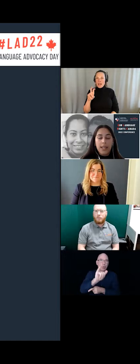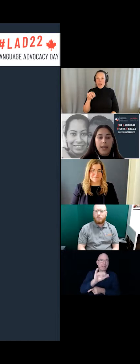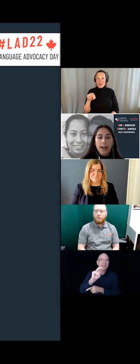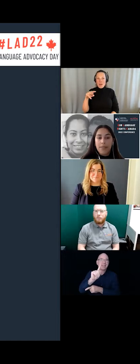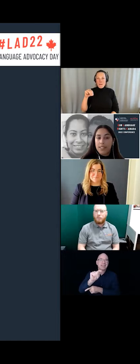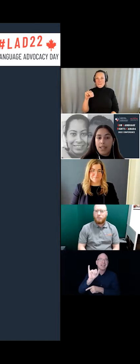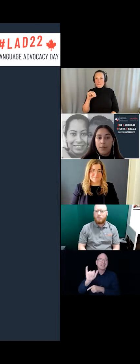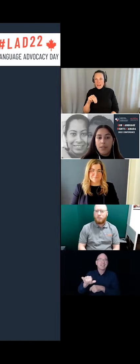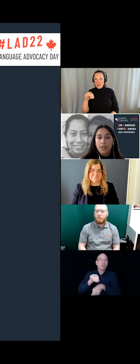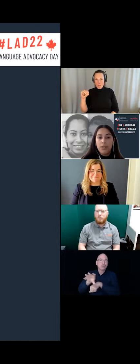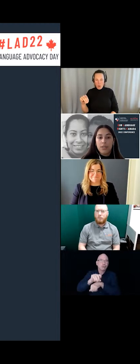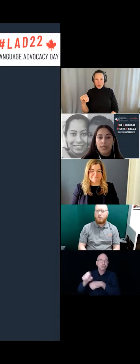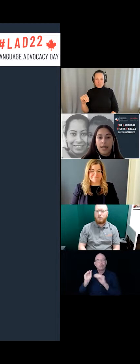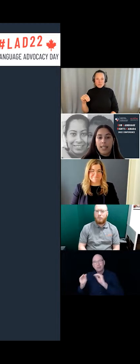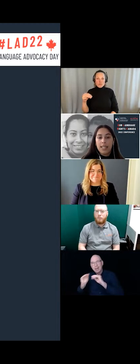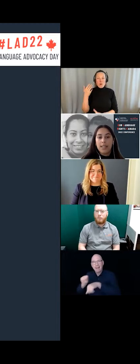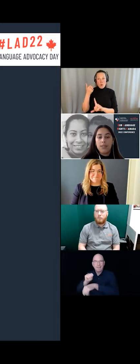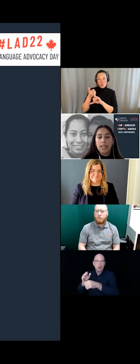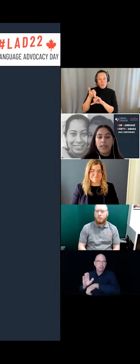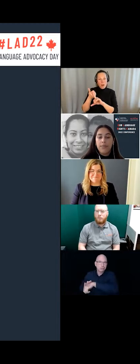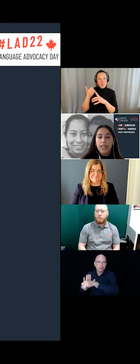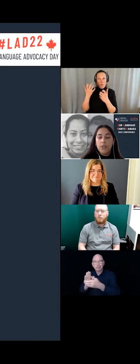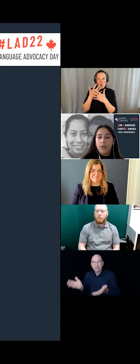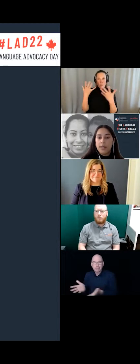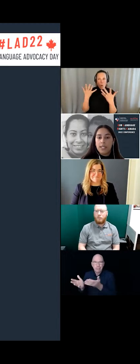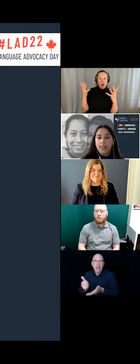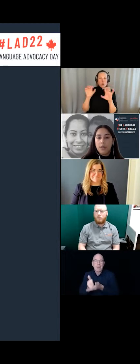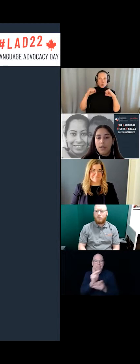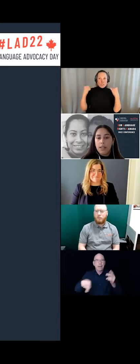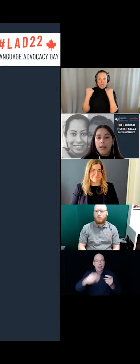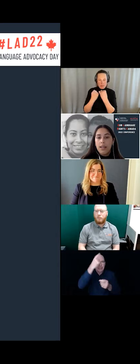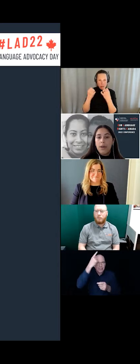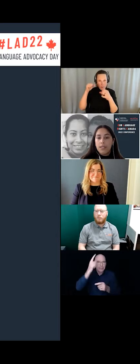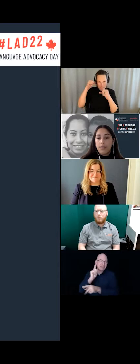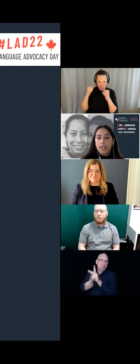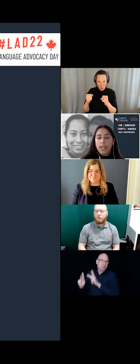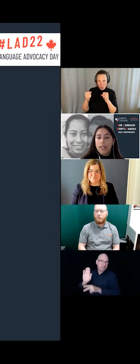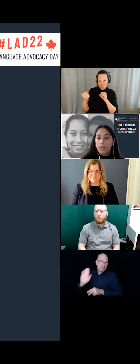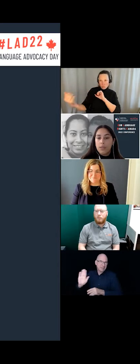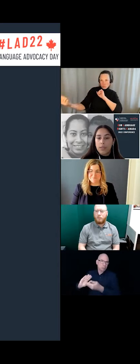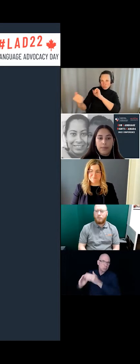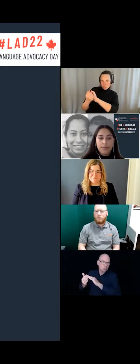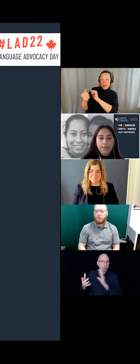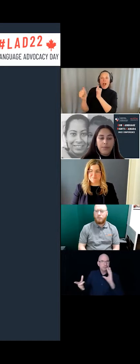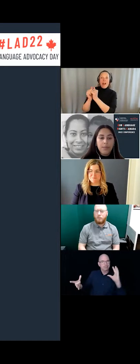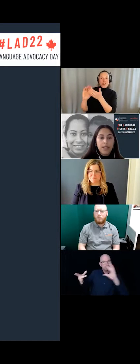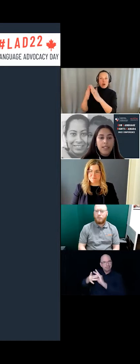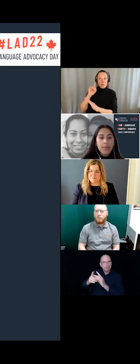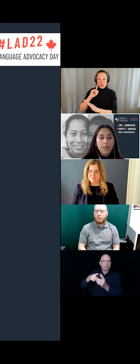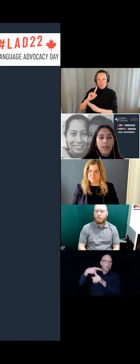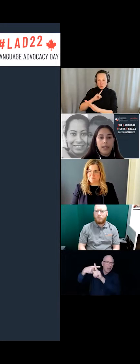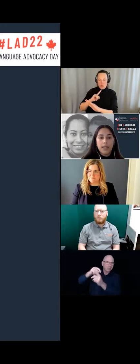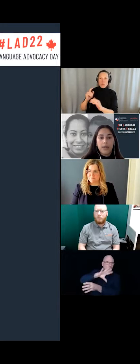Kevin McCullen, fondateur de BriConnect, un cabinet de conseil qui fournit une formation et un plaidoyer pour aider à s'assurer que la société peut se démarquer en interagissant avec